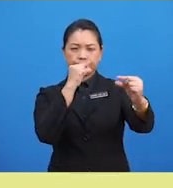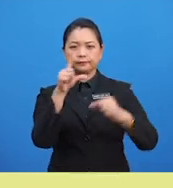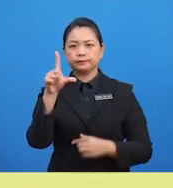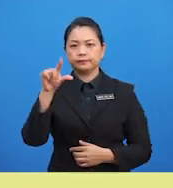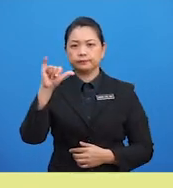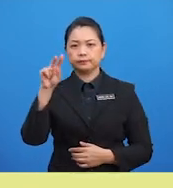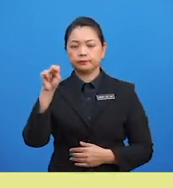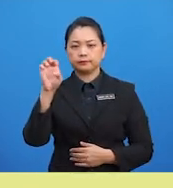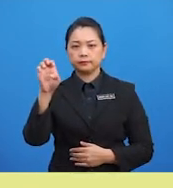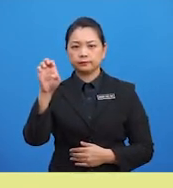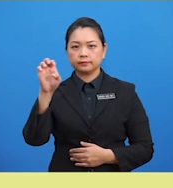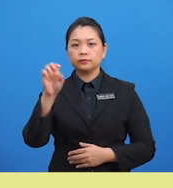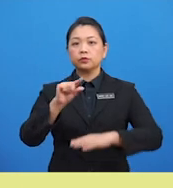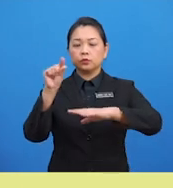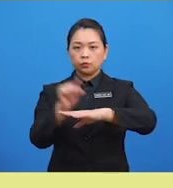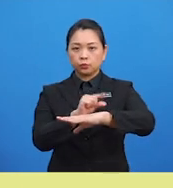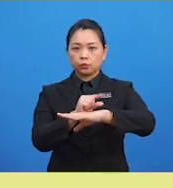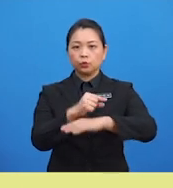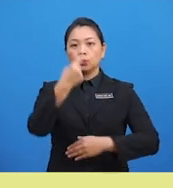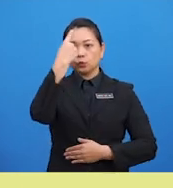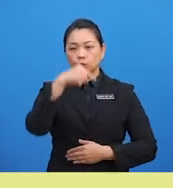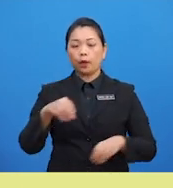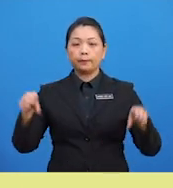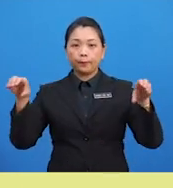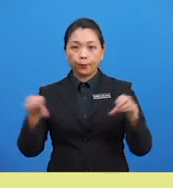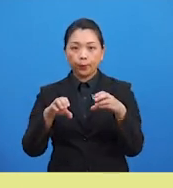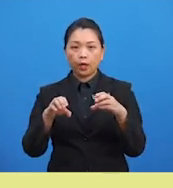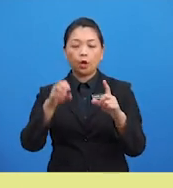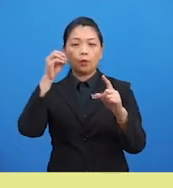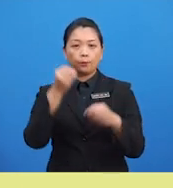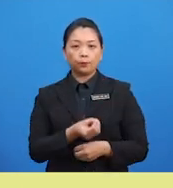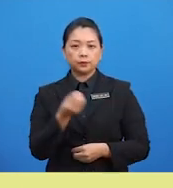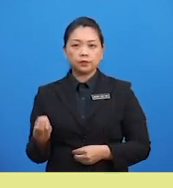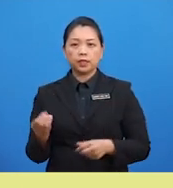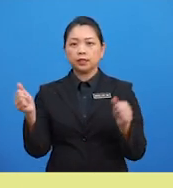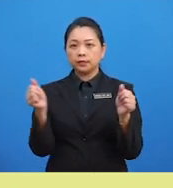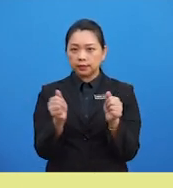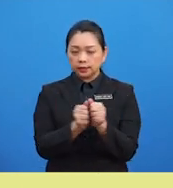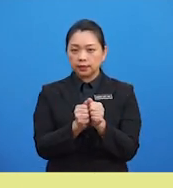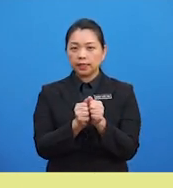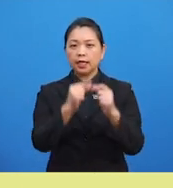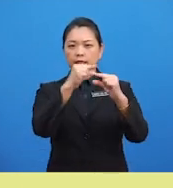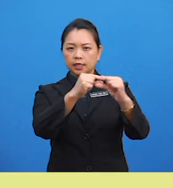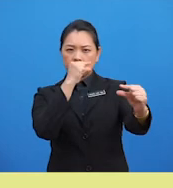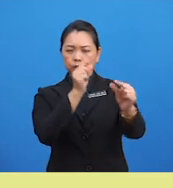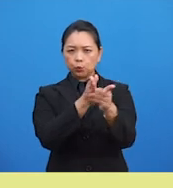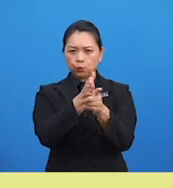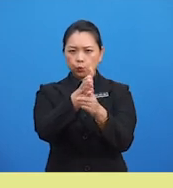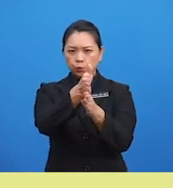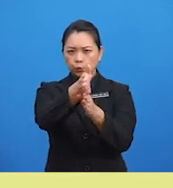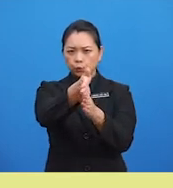Line digunakan untuk membuat objek dengan garis lurus.